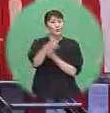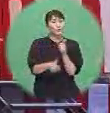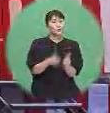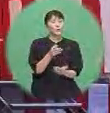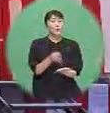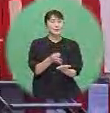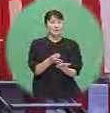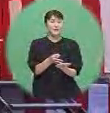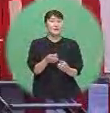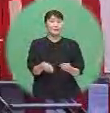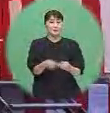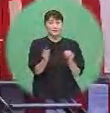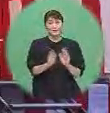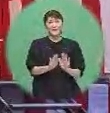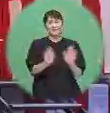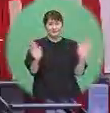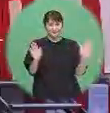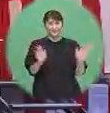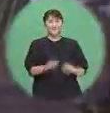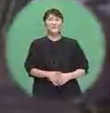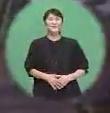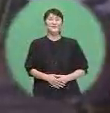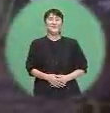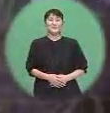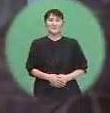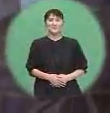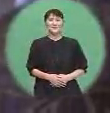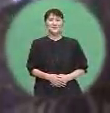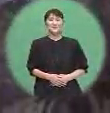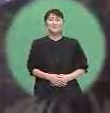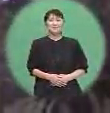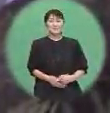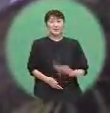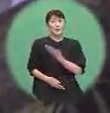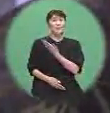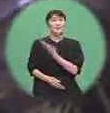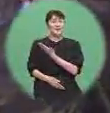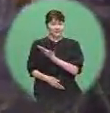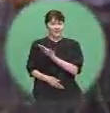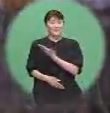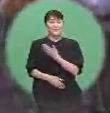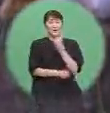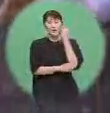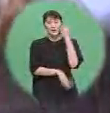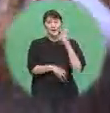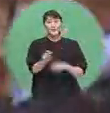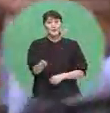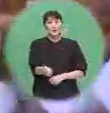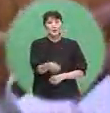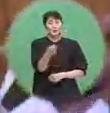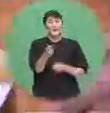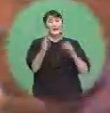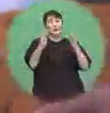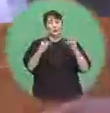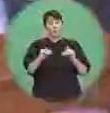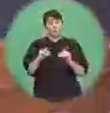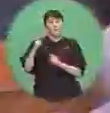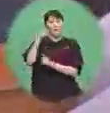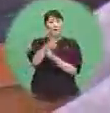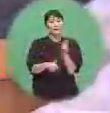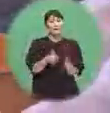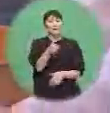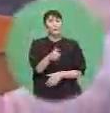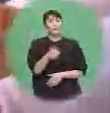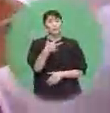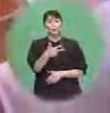説にちなんで開かれています。遣唐祭の源泉汲み上げの儀では第57代